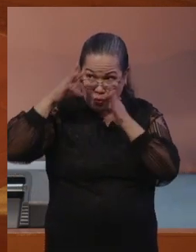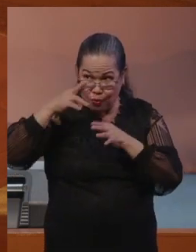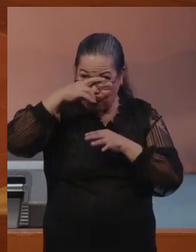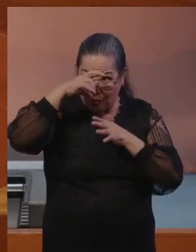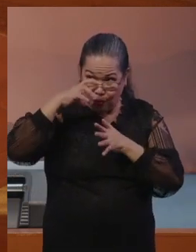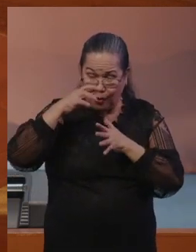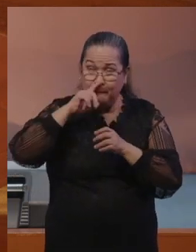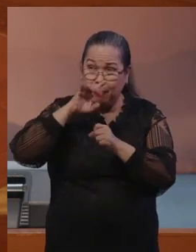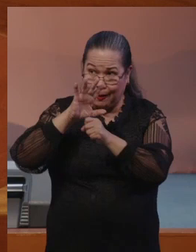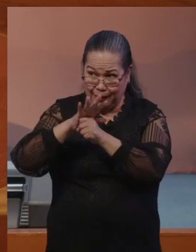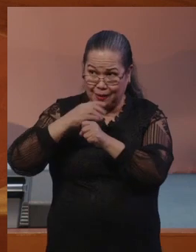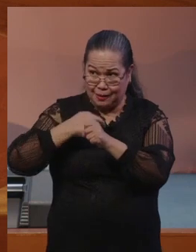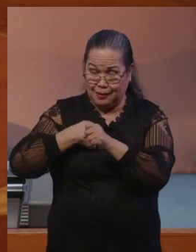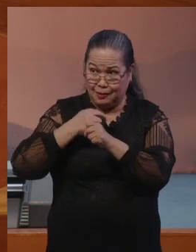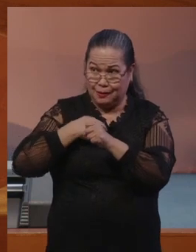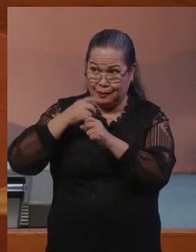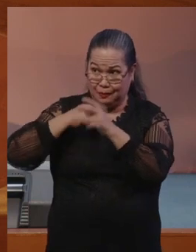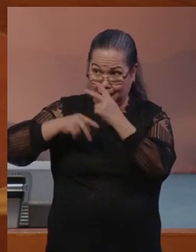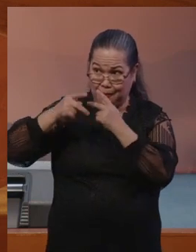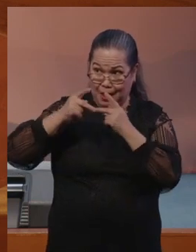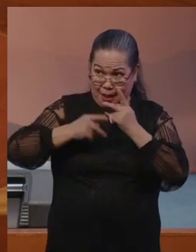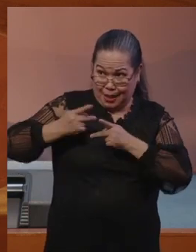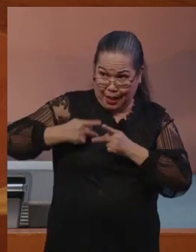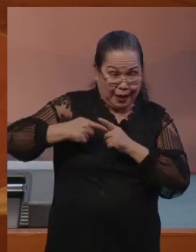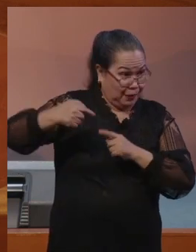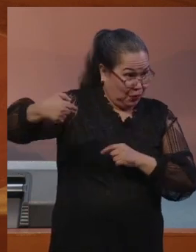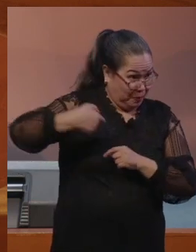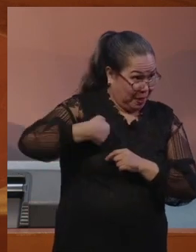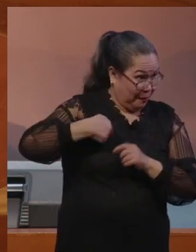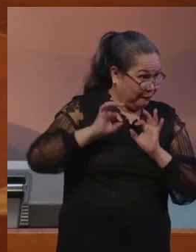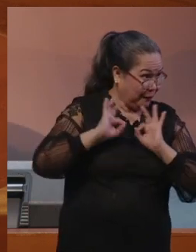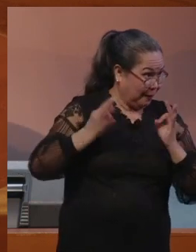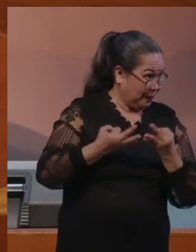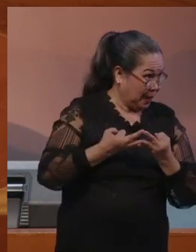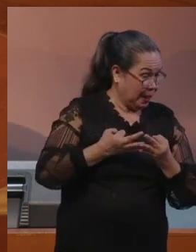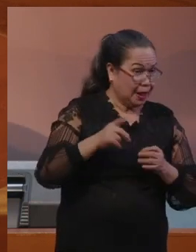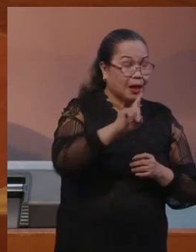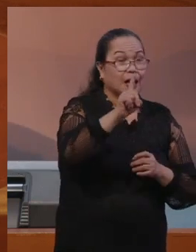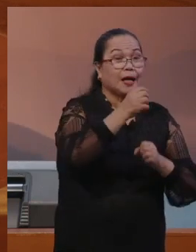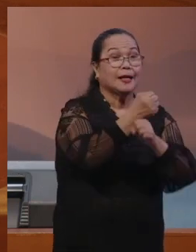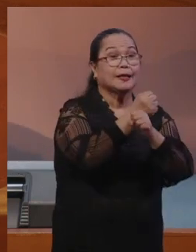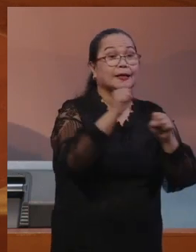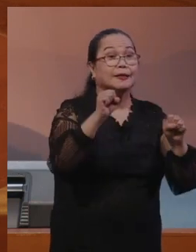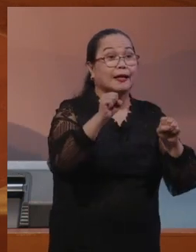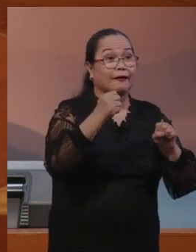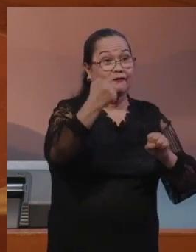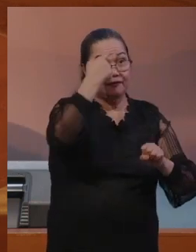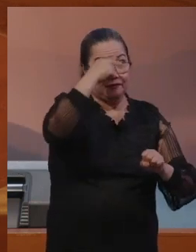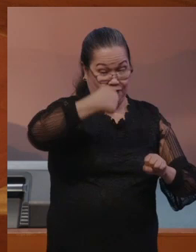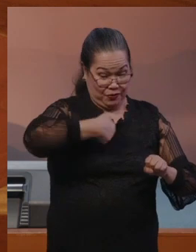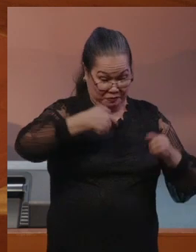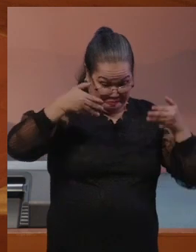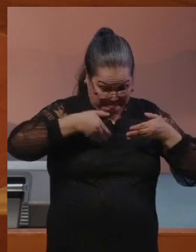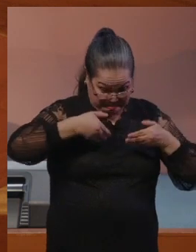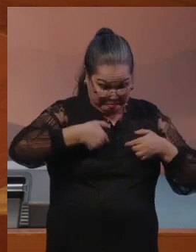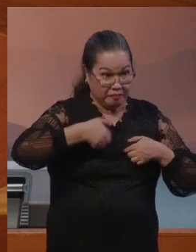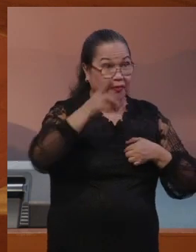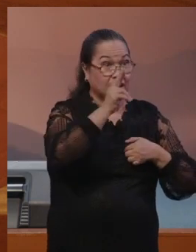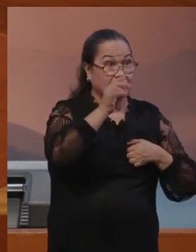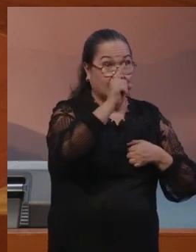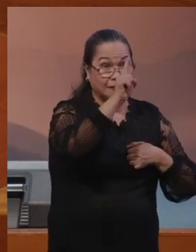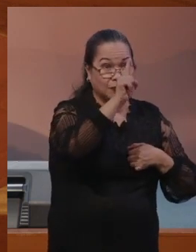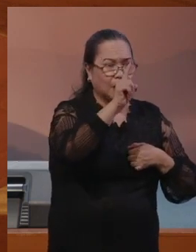my father's house. Ang kanyang hinihingi ng kaligtasan ay hindi lang sarili niya, kundi